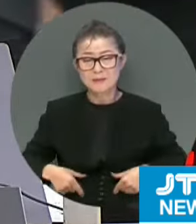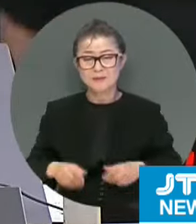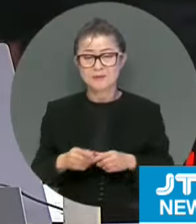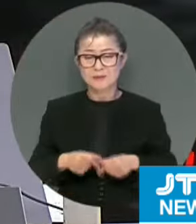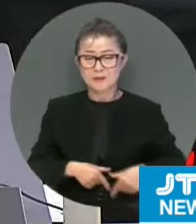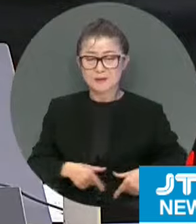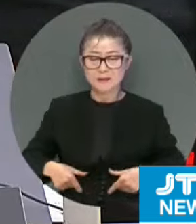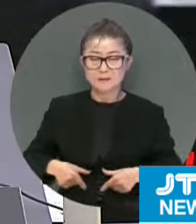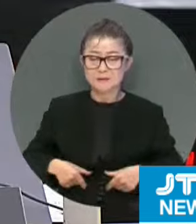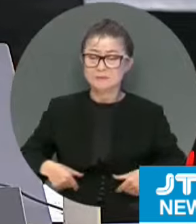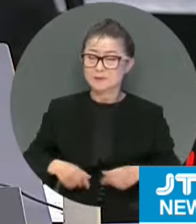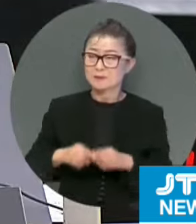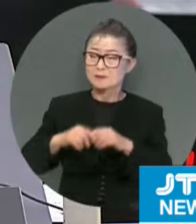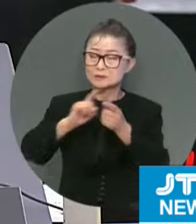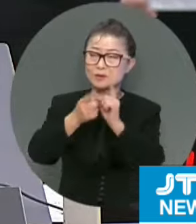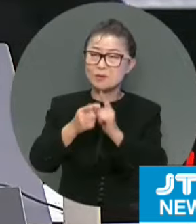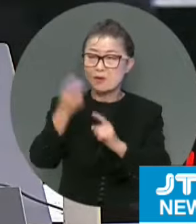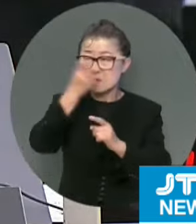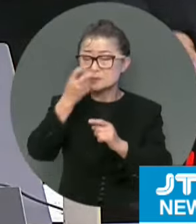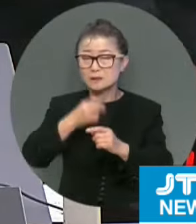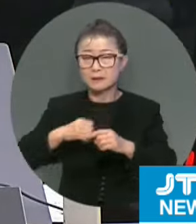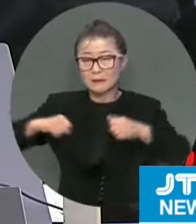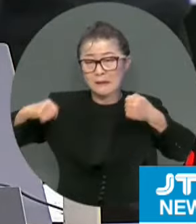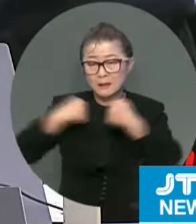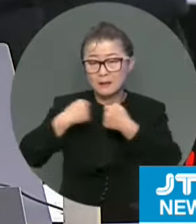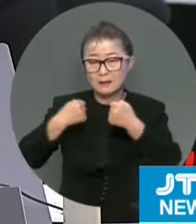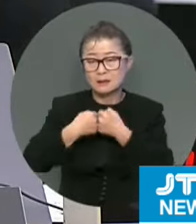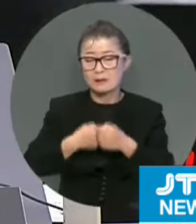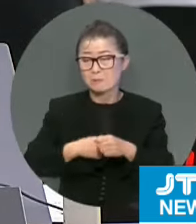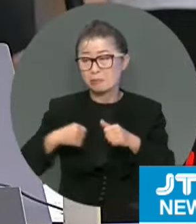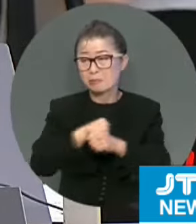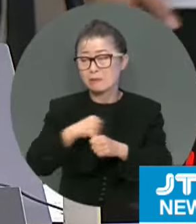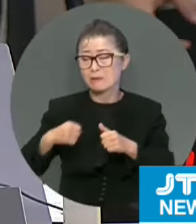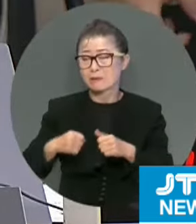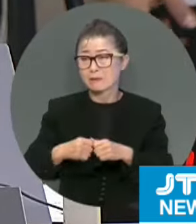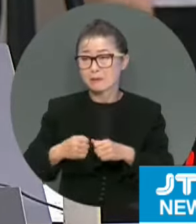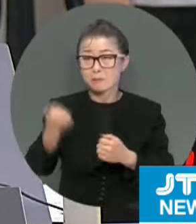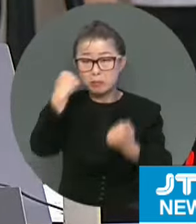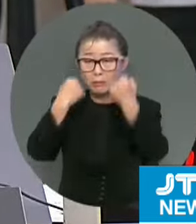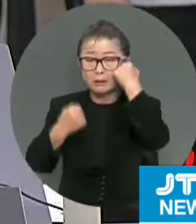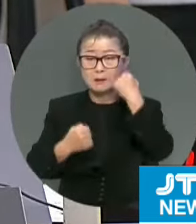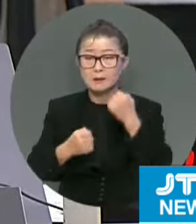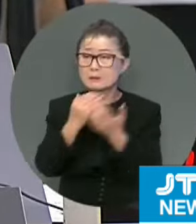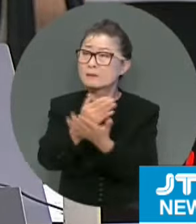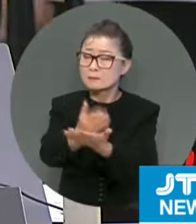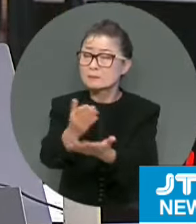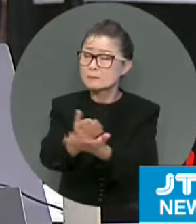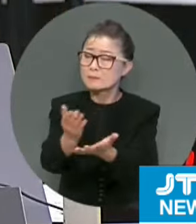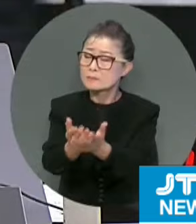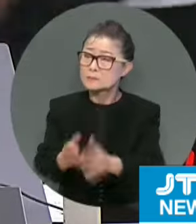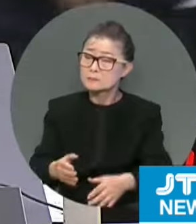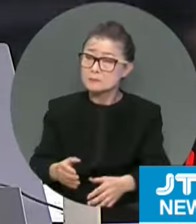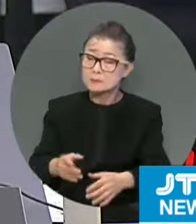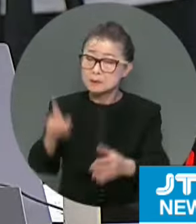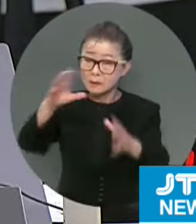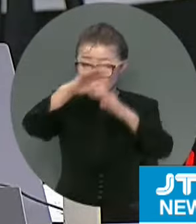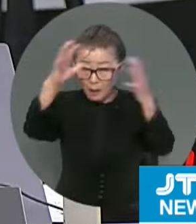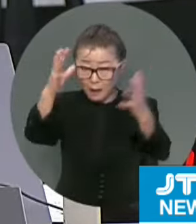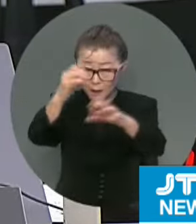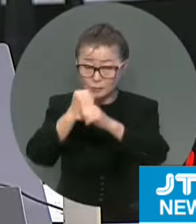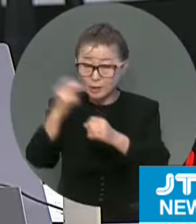실제로 검사들끼리 뭐 구타 여부 이런 뭐 소문도 있는데 이거에 대해서 조사를 한 적이 있습니까?